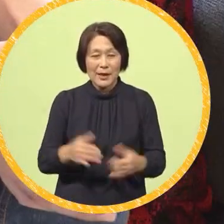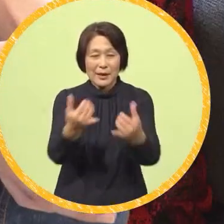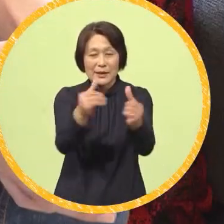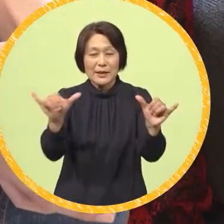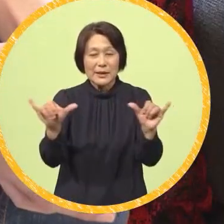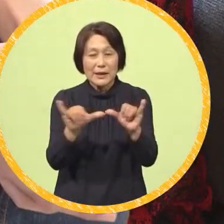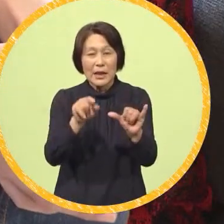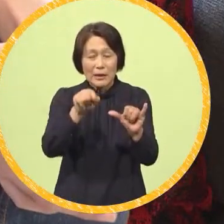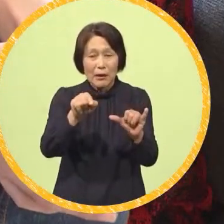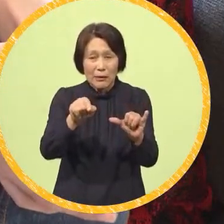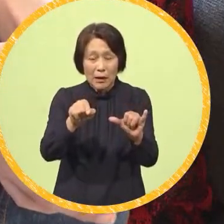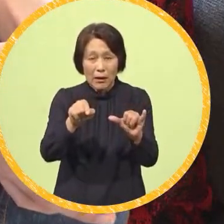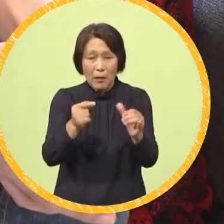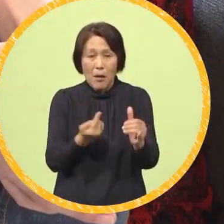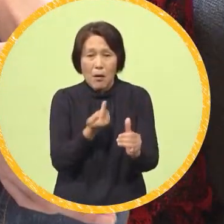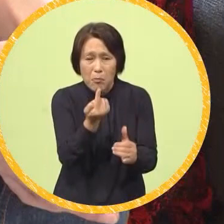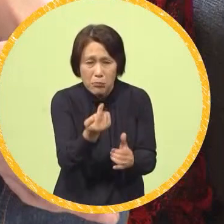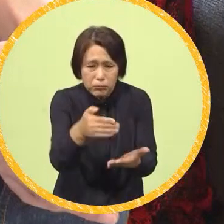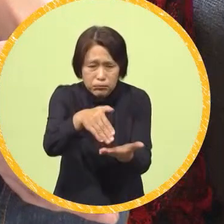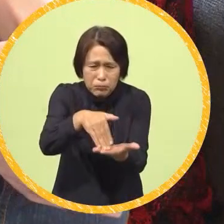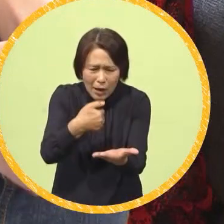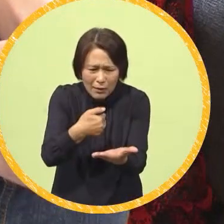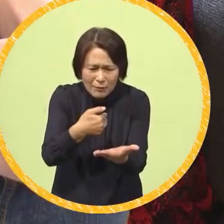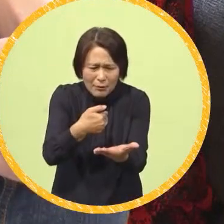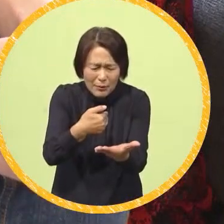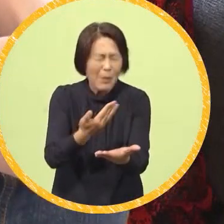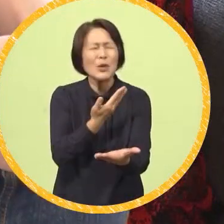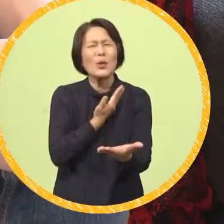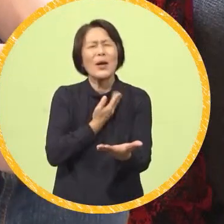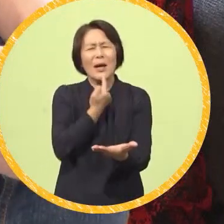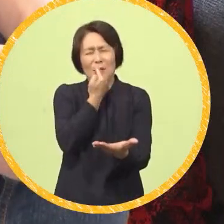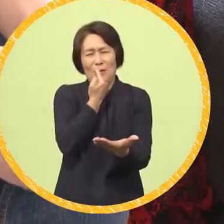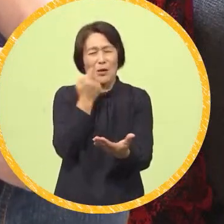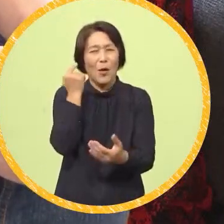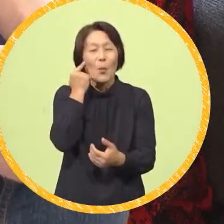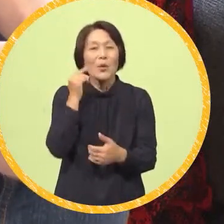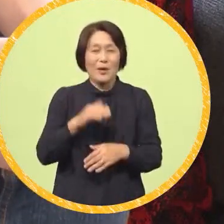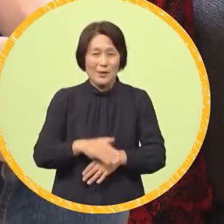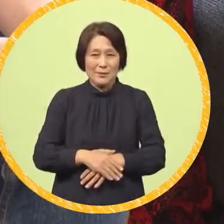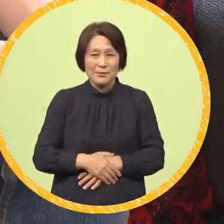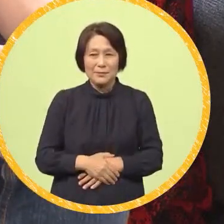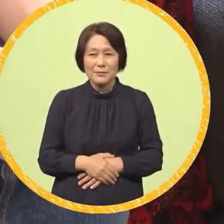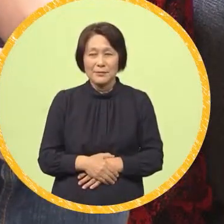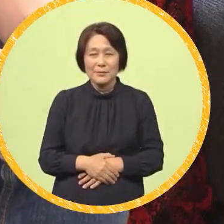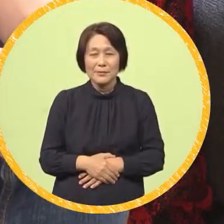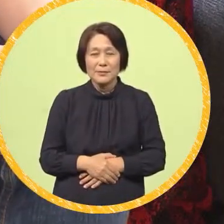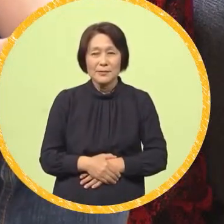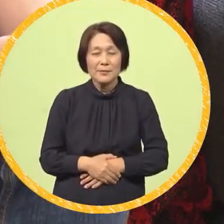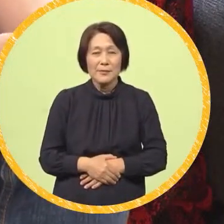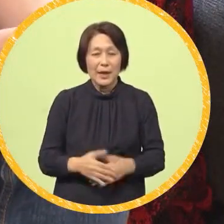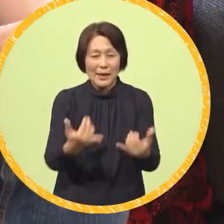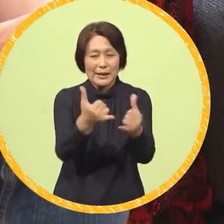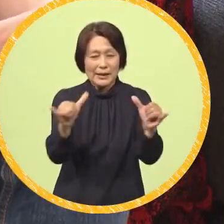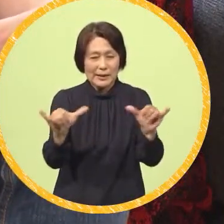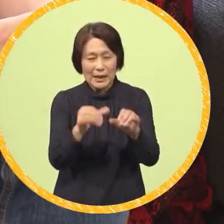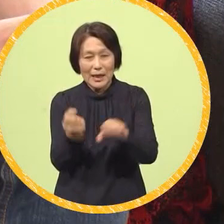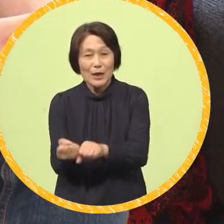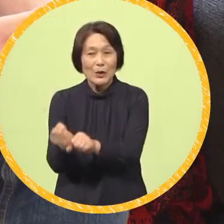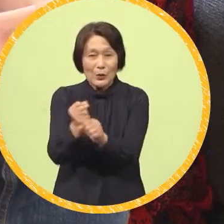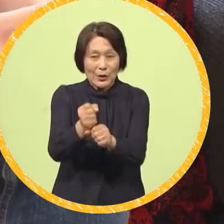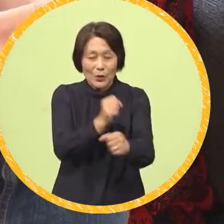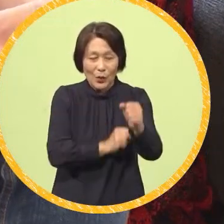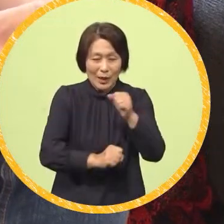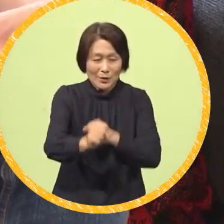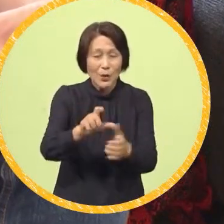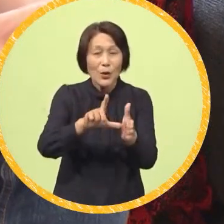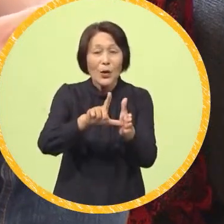で受け入れられるのかっていうのは、ひどい扱いを受けてもしょうがないんじゃないかなっていうのは、一番最初こう社会復帰に向けた活動をし